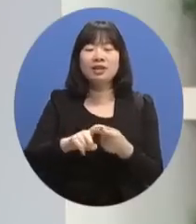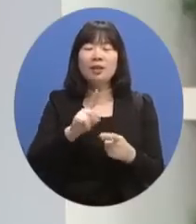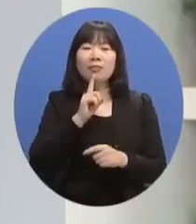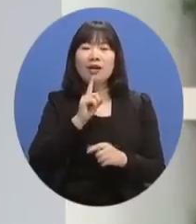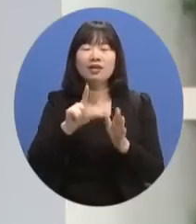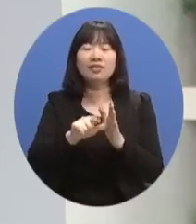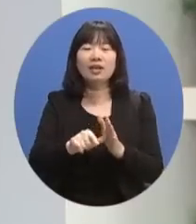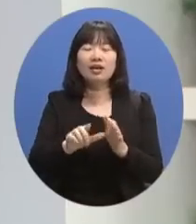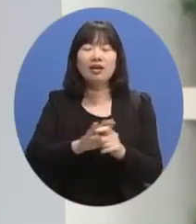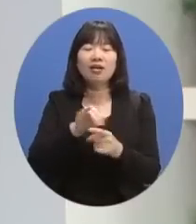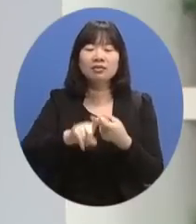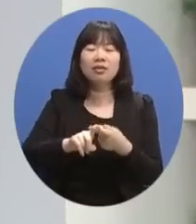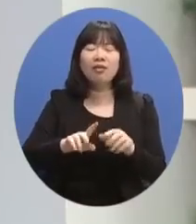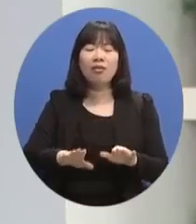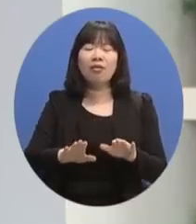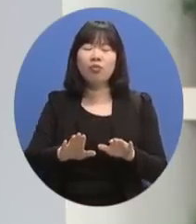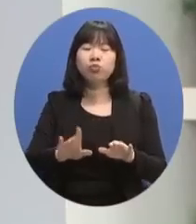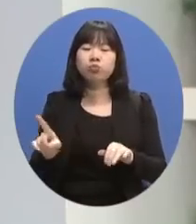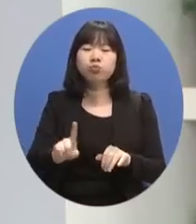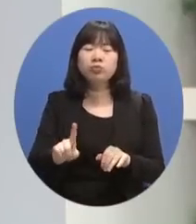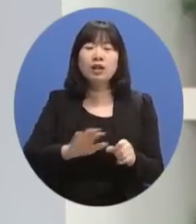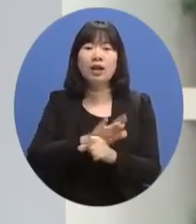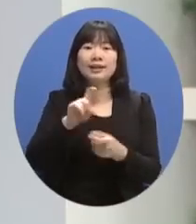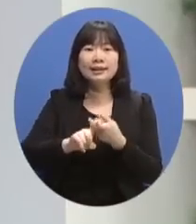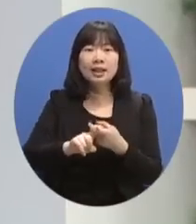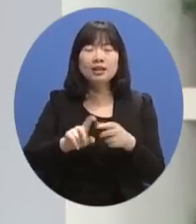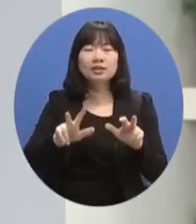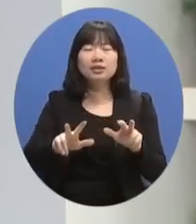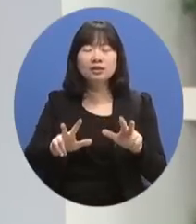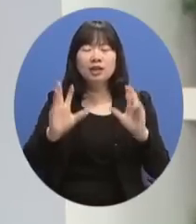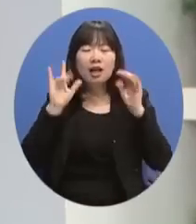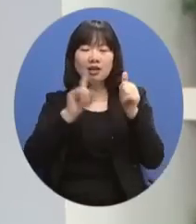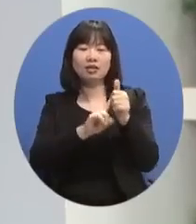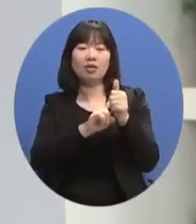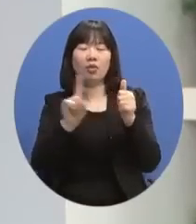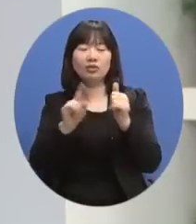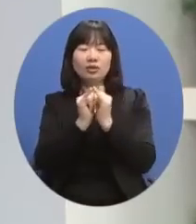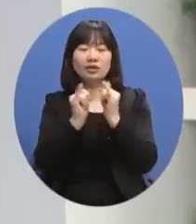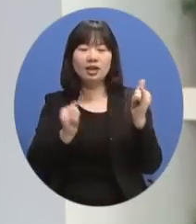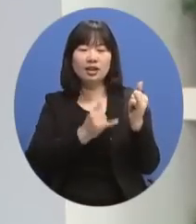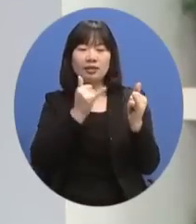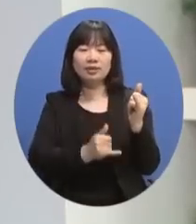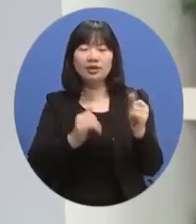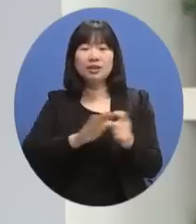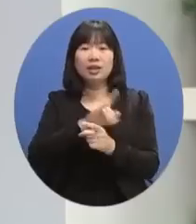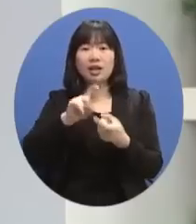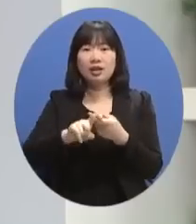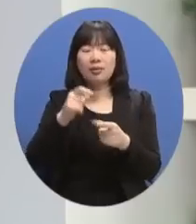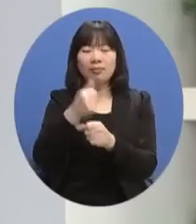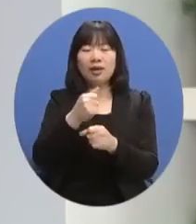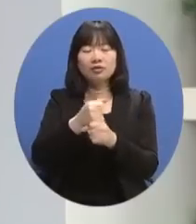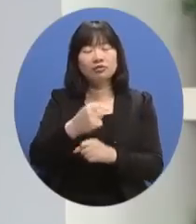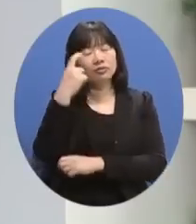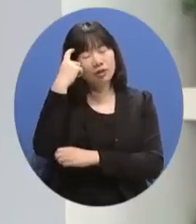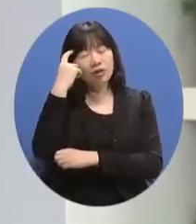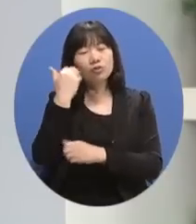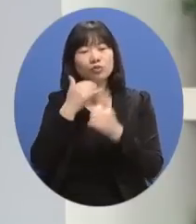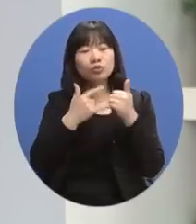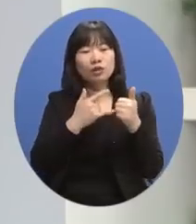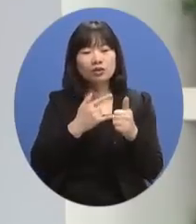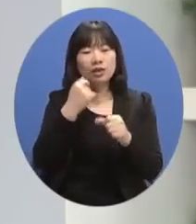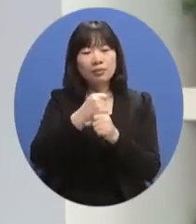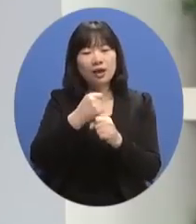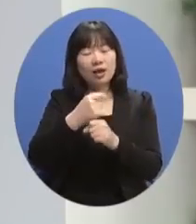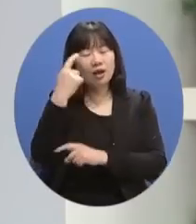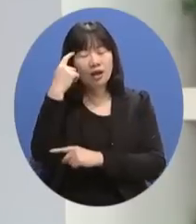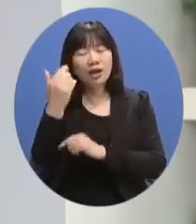때 애착. 그럼 대체 애착 애들은 어떤 사람에게 애착을 형성하려고 할까? 누구에게 형성하려고